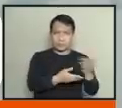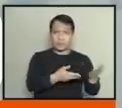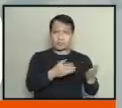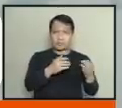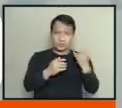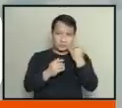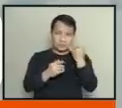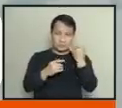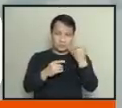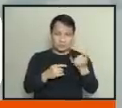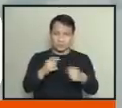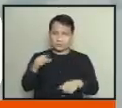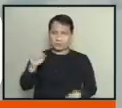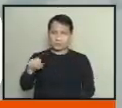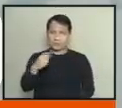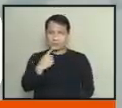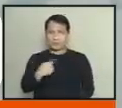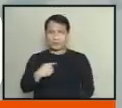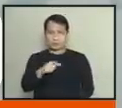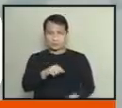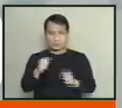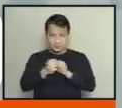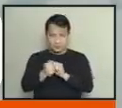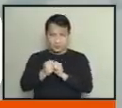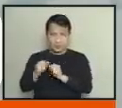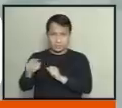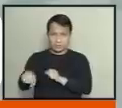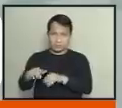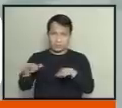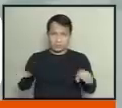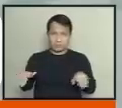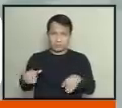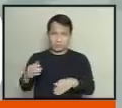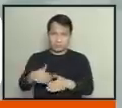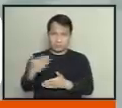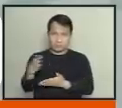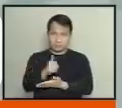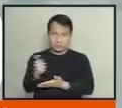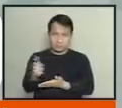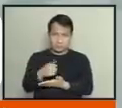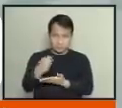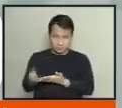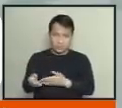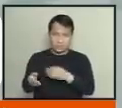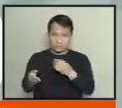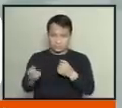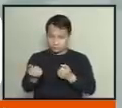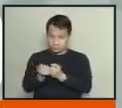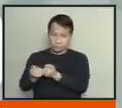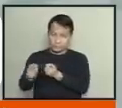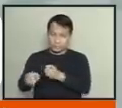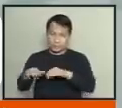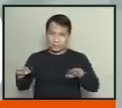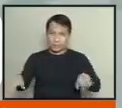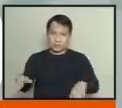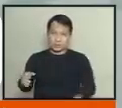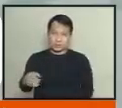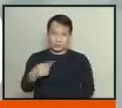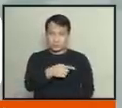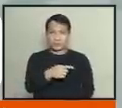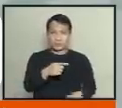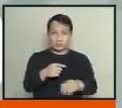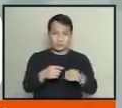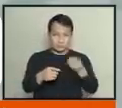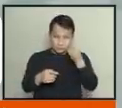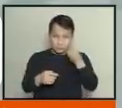kay Jocelyn sapagkat nasa poder mo pala yung mga bata at ikaw na pala gumagastos para sa pangangailangan ng mga bata. Tama? Opo. Pumapasok po siya. 11